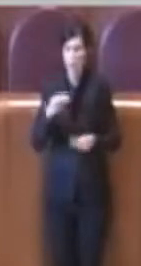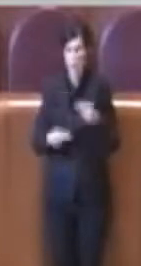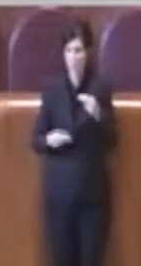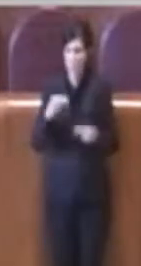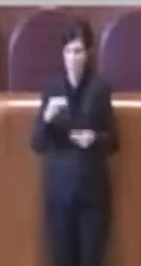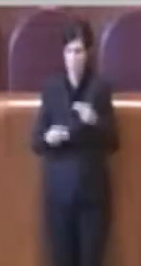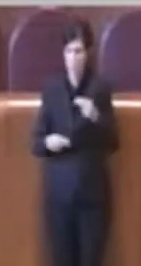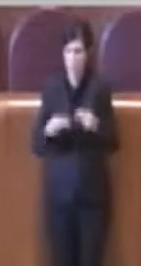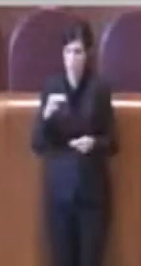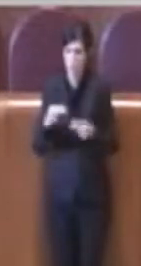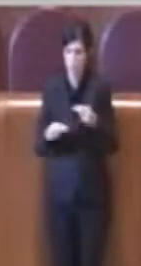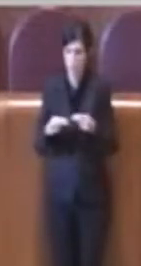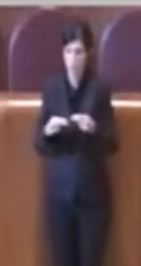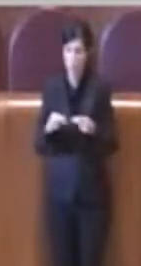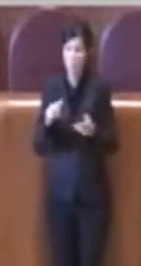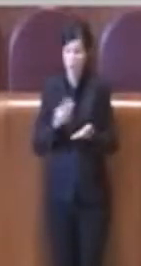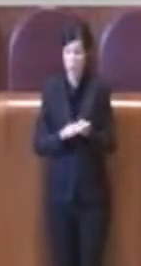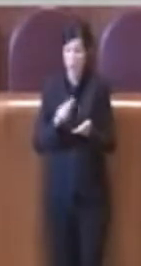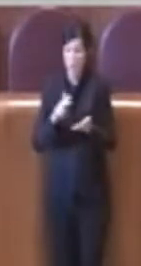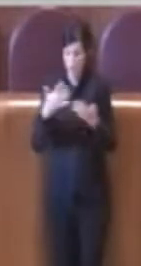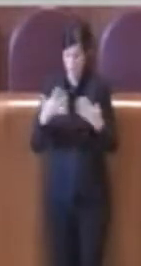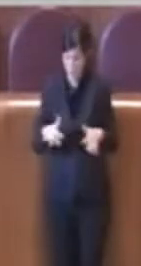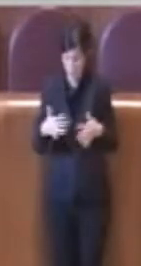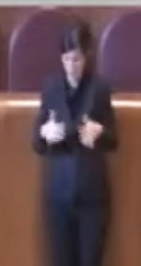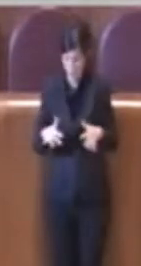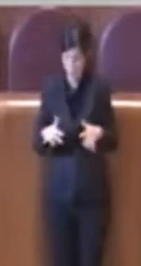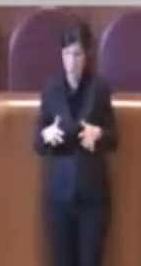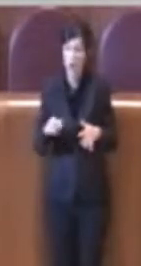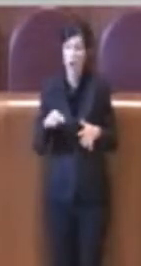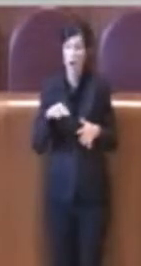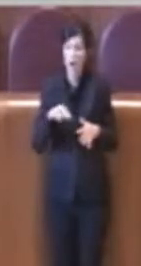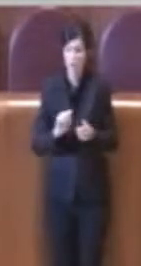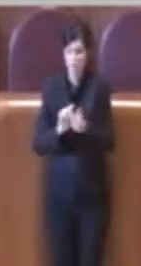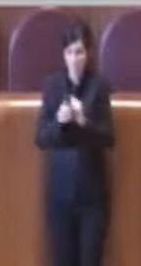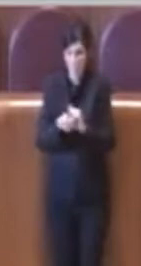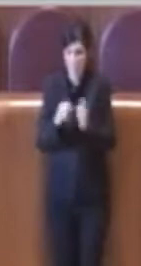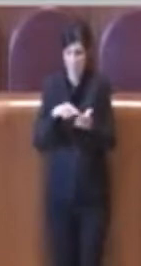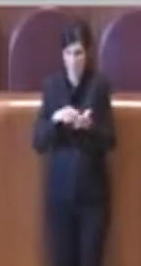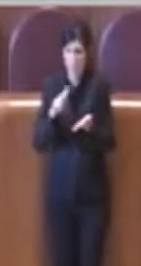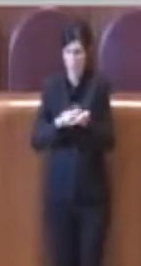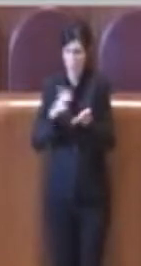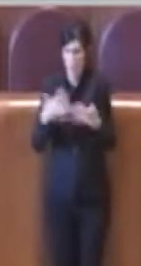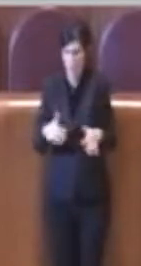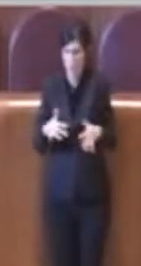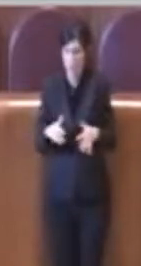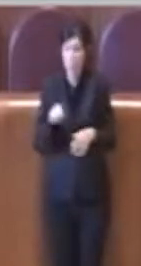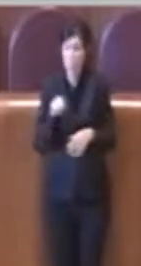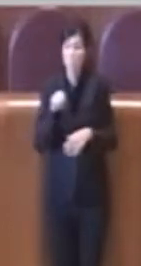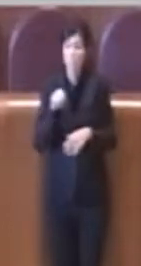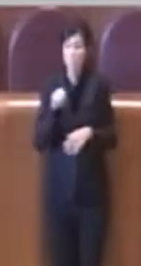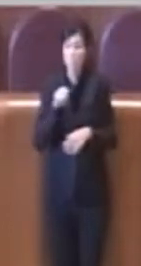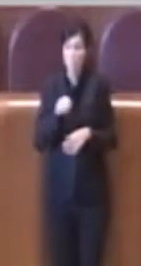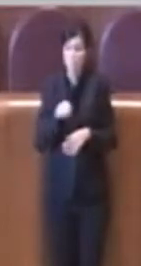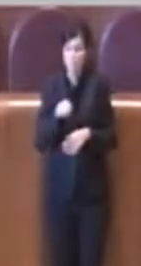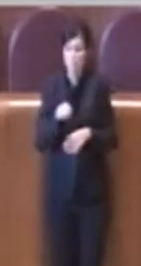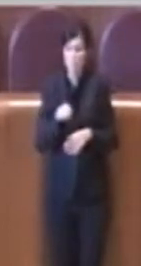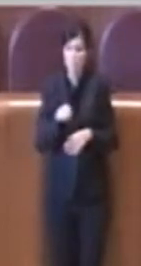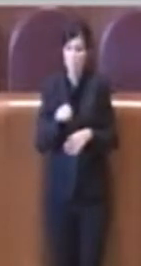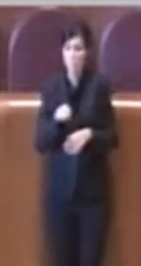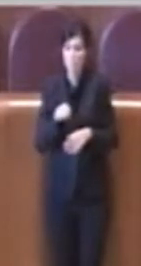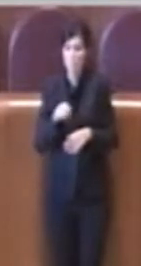volta approvata quindi l'adozione di questa variante dovrà fare determinarsi con due